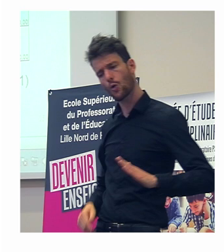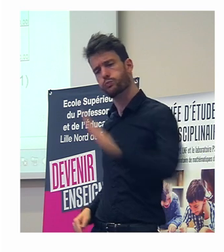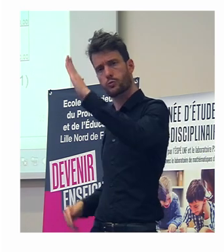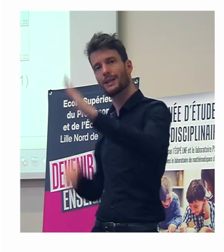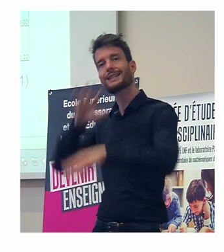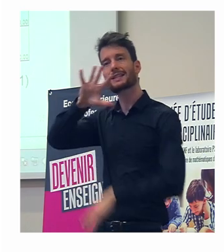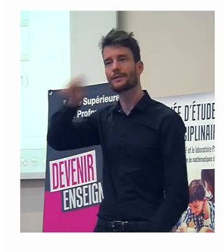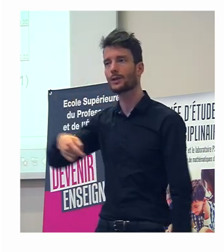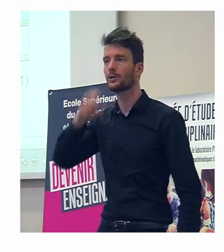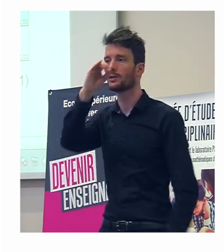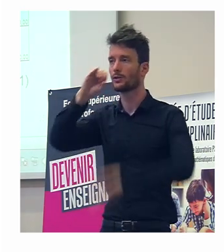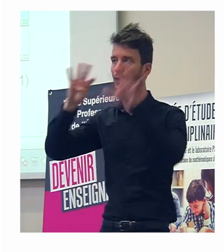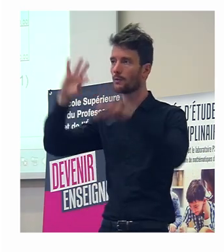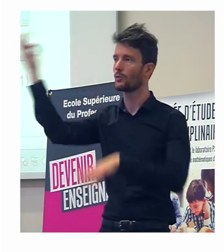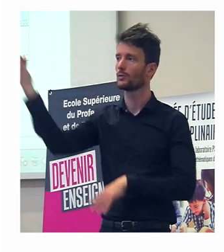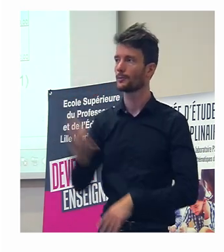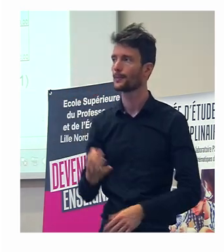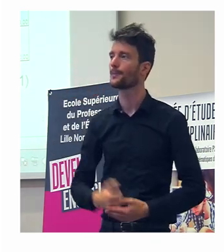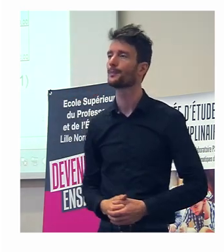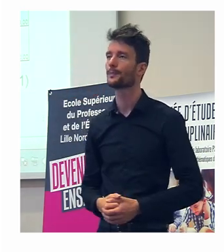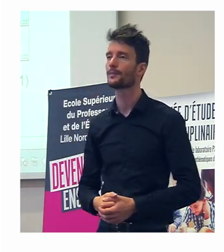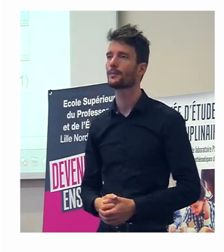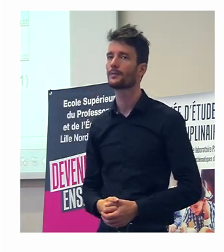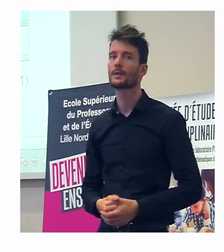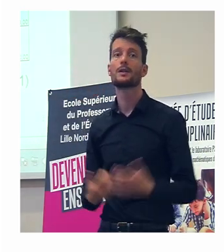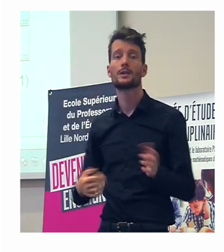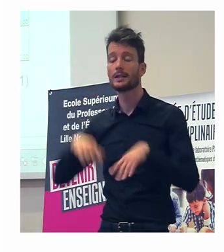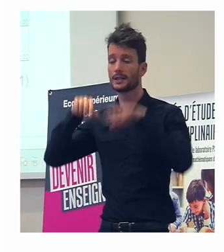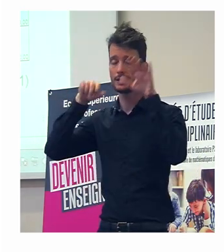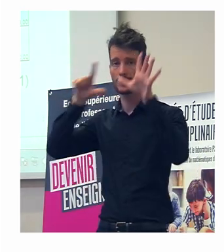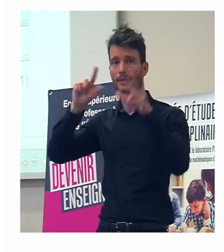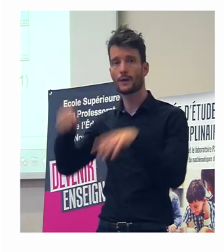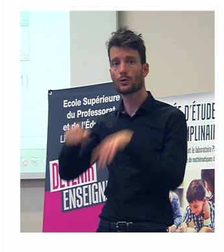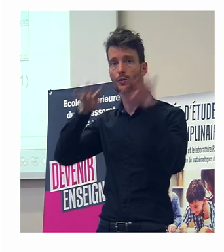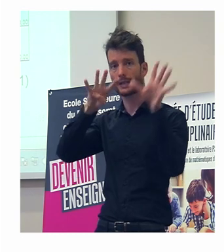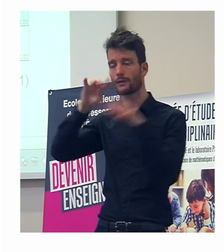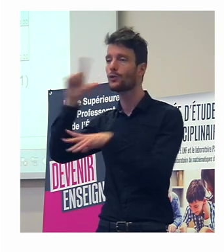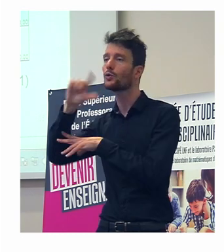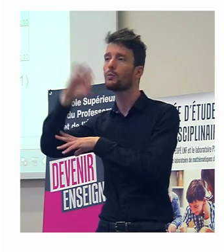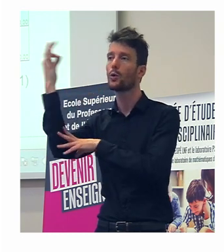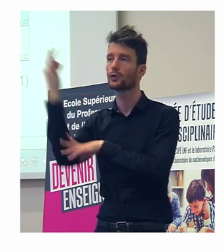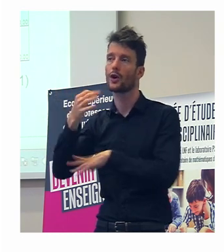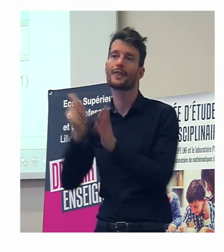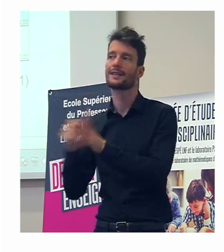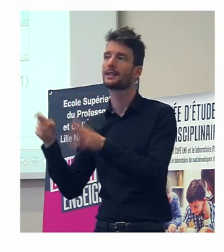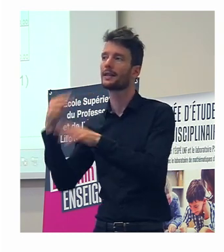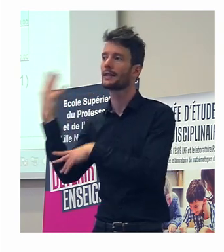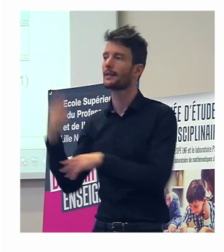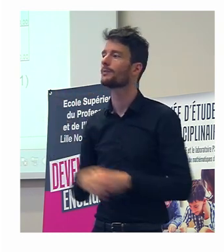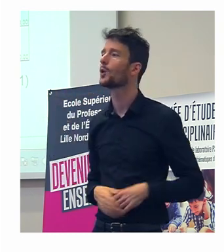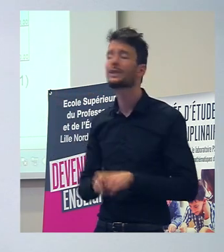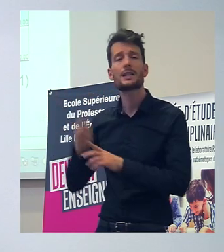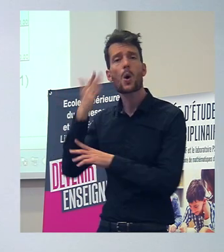de 5,09% et 7,92% au stade 4. J'en profite pour dire que d'autres